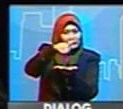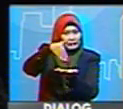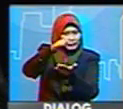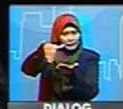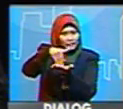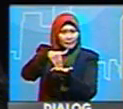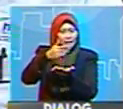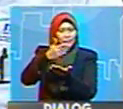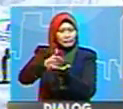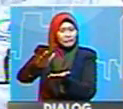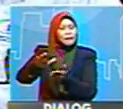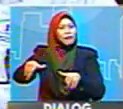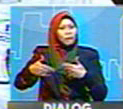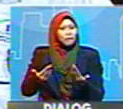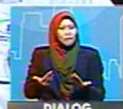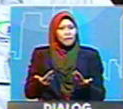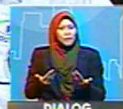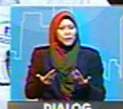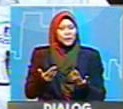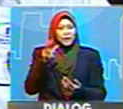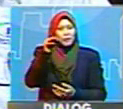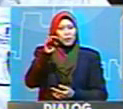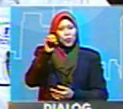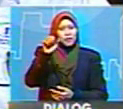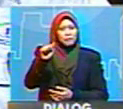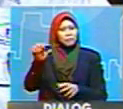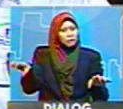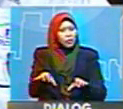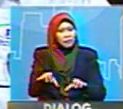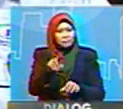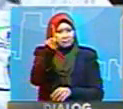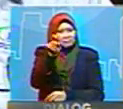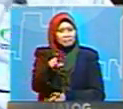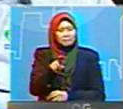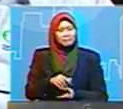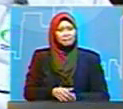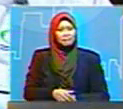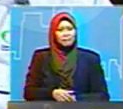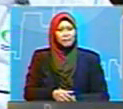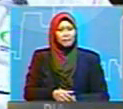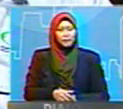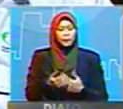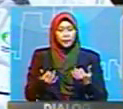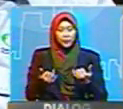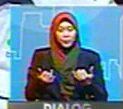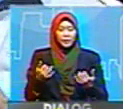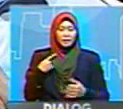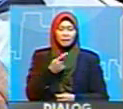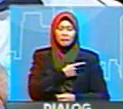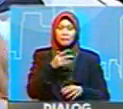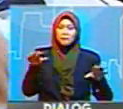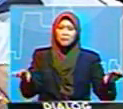lakukan so sekarang ni seperti saya katakan bahawa Kita sebenarnya dari segi apa yang kita lakukan sekarang ni